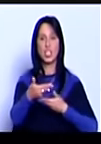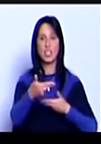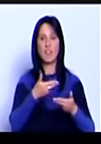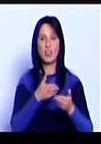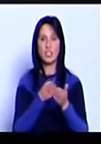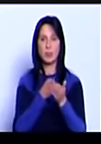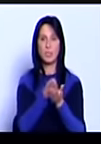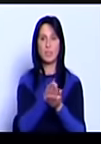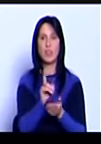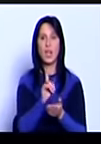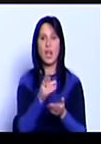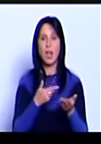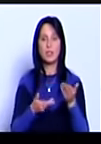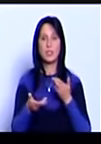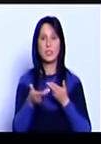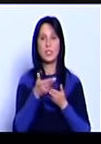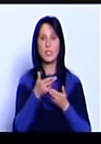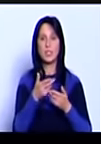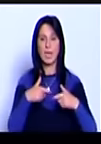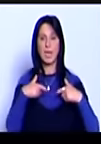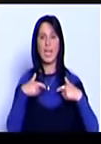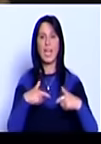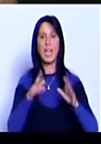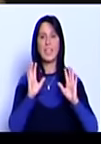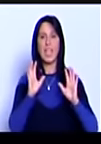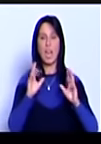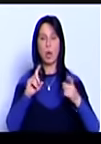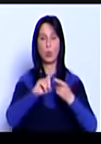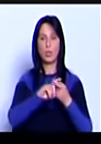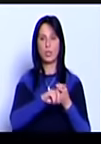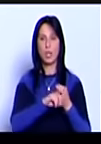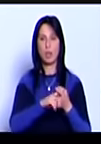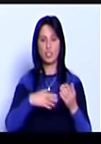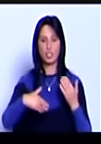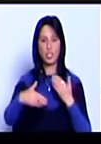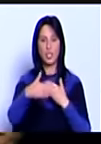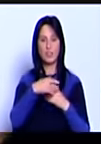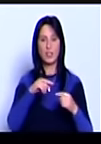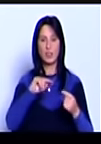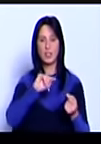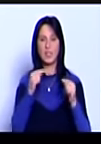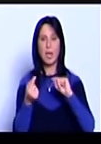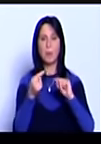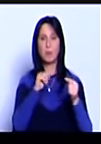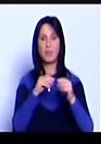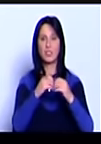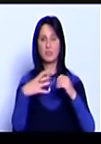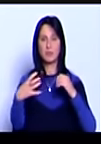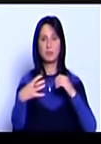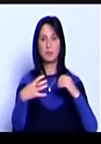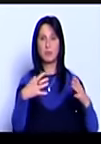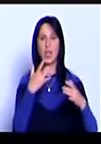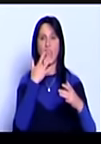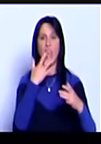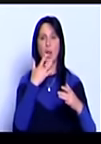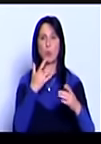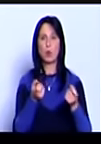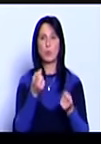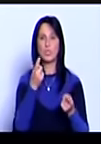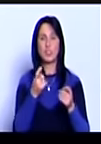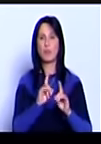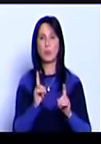წავიდეთ, რომელიც რაღაცნაირად გენერალურად დააკავშირებს ერთმანეთთან დაპირისპირებულ და გათიშულ ეროვნულ წარმონაქმნებს